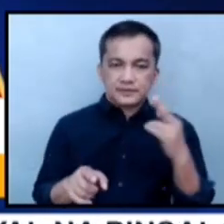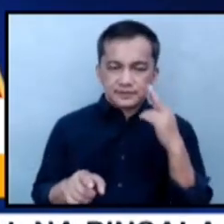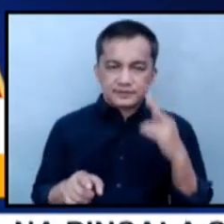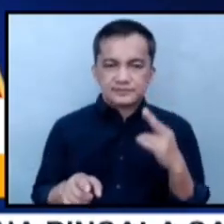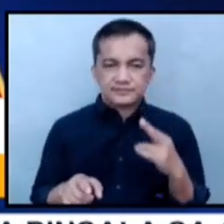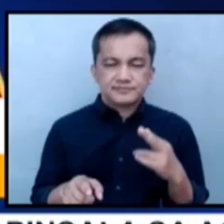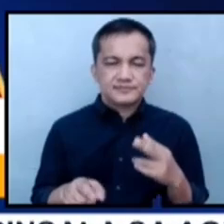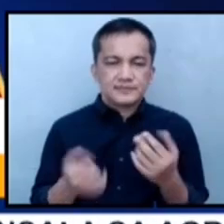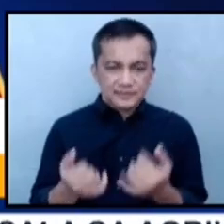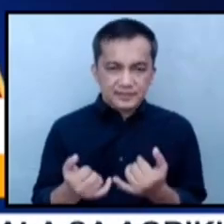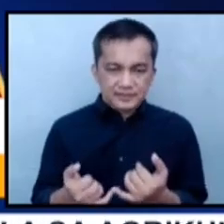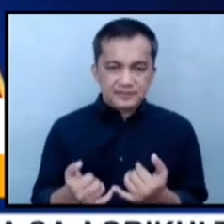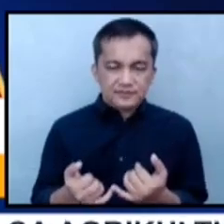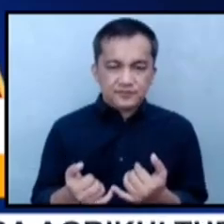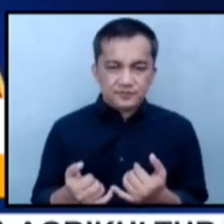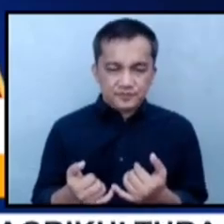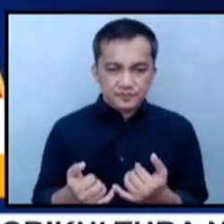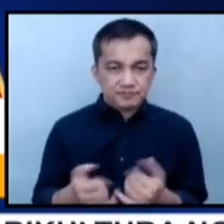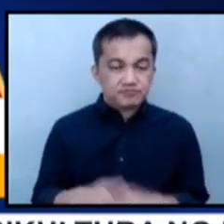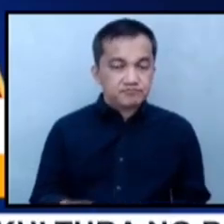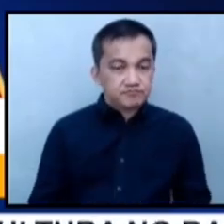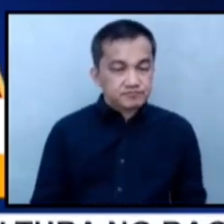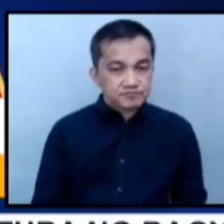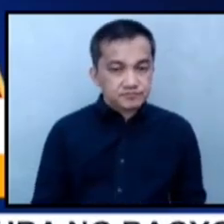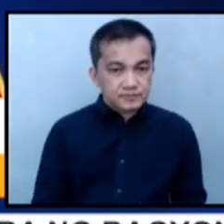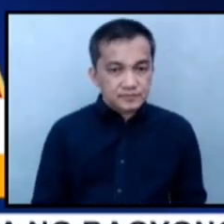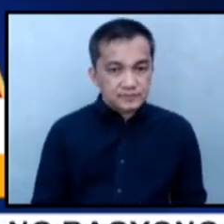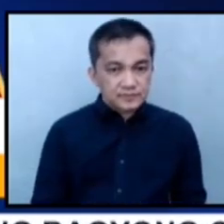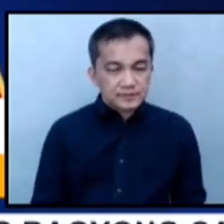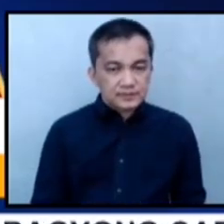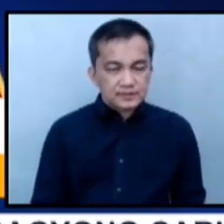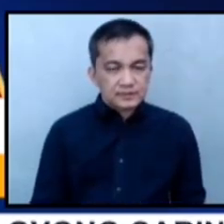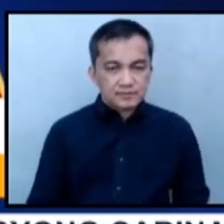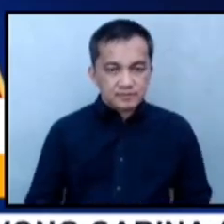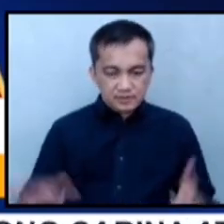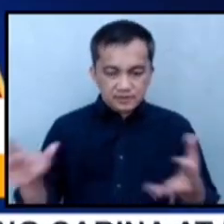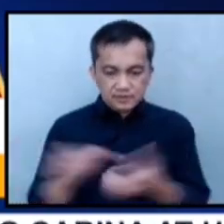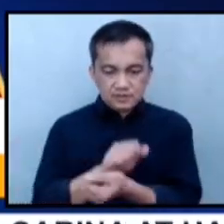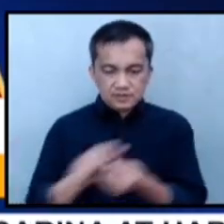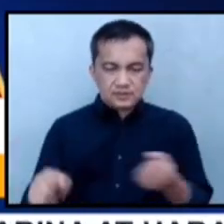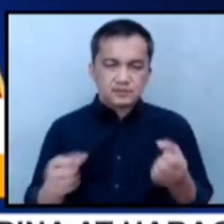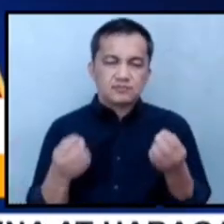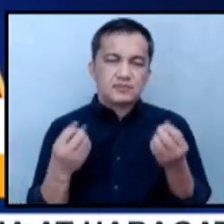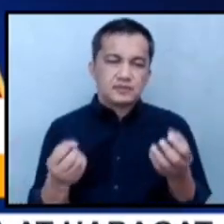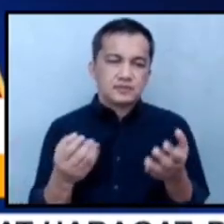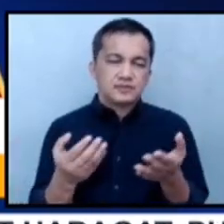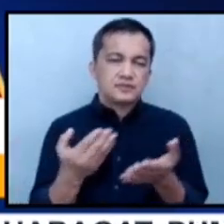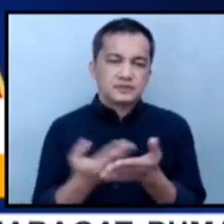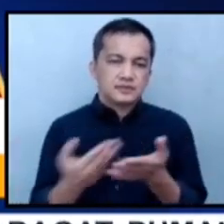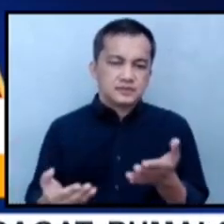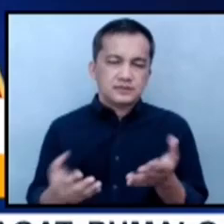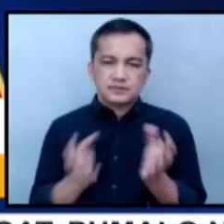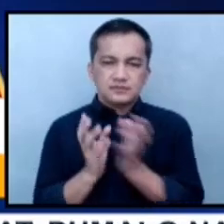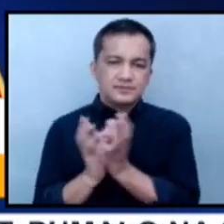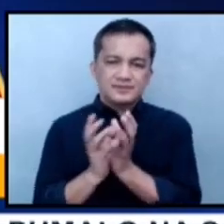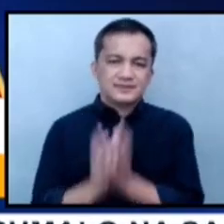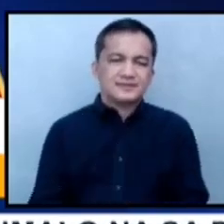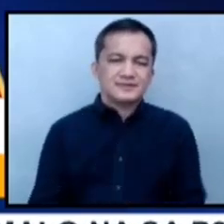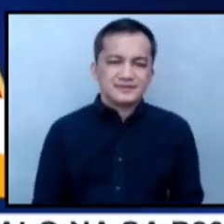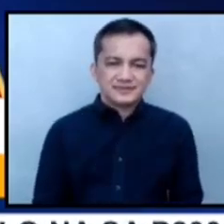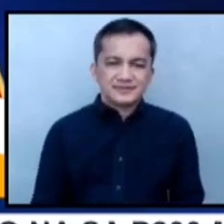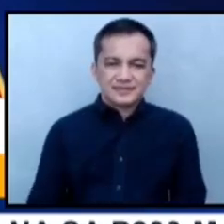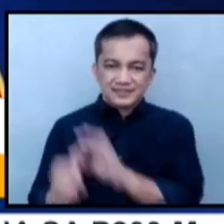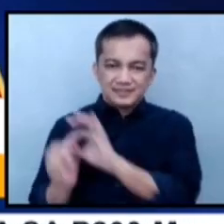ngayon ng pagkasalanta ng maraming ari-arian at Maraming pamayanan konekt kun